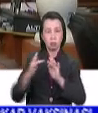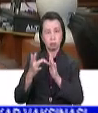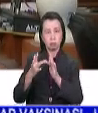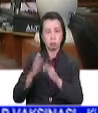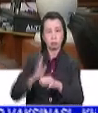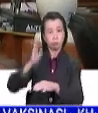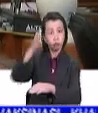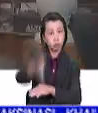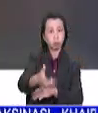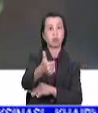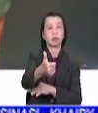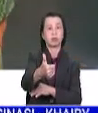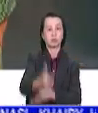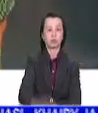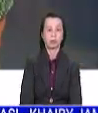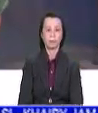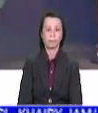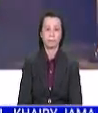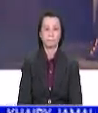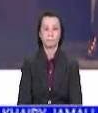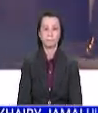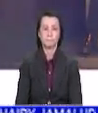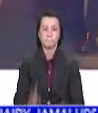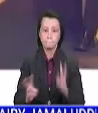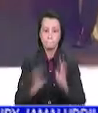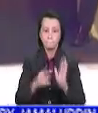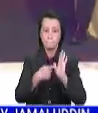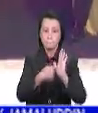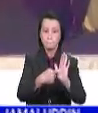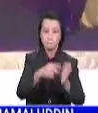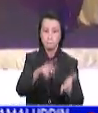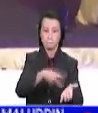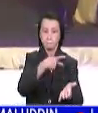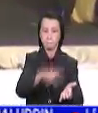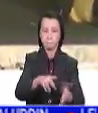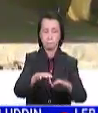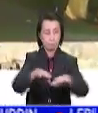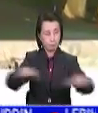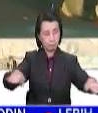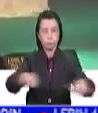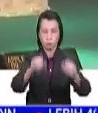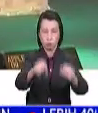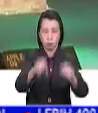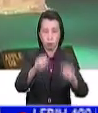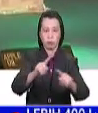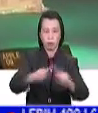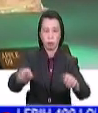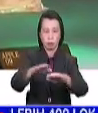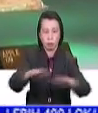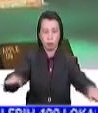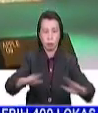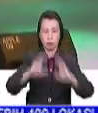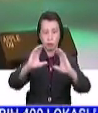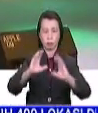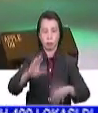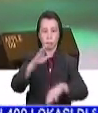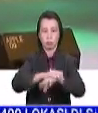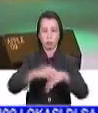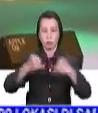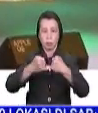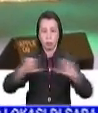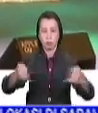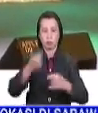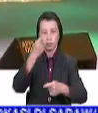melangkahi Sumpah Dan juga Fit meskipun persembahan di panggung dibenarkan sepenuhnya persembahan secara dalam